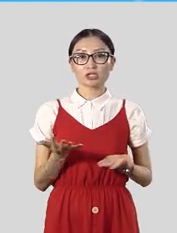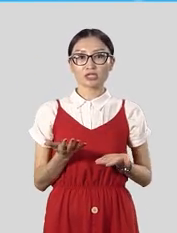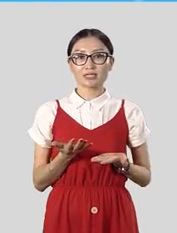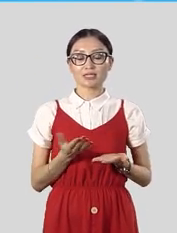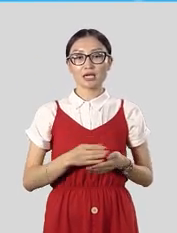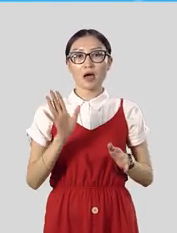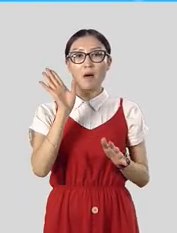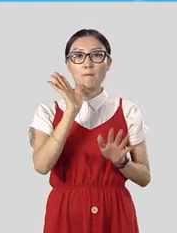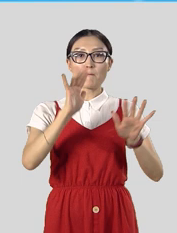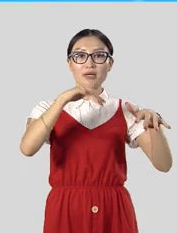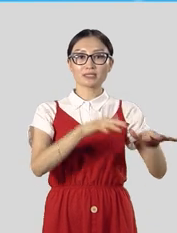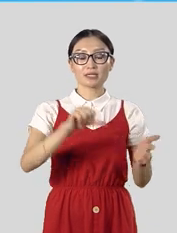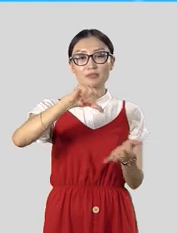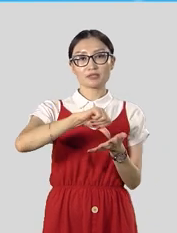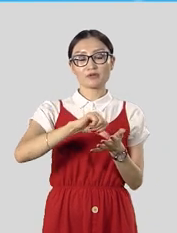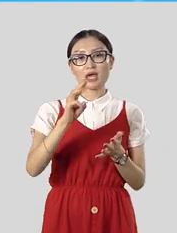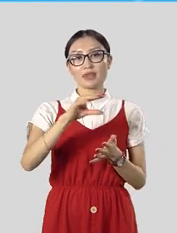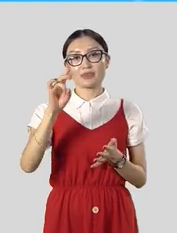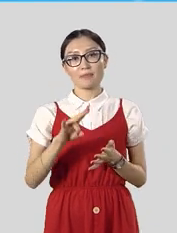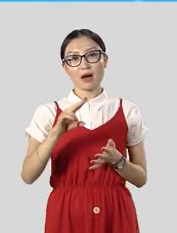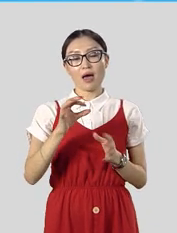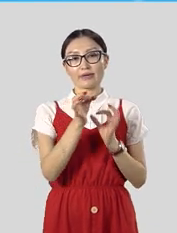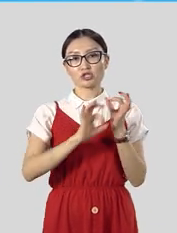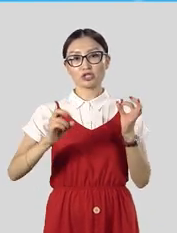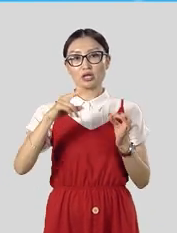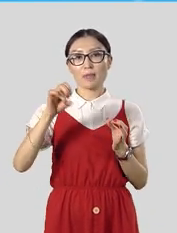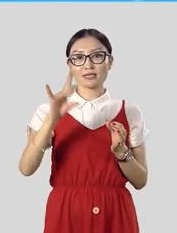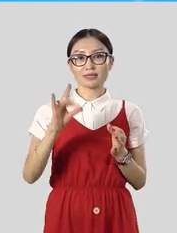морских представителей типа кишечно-полостные.